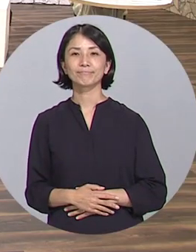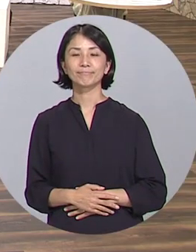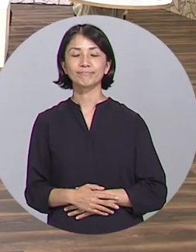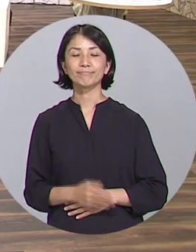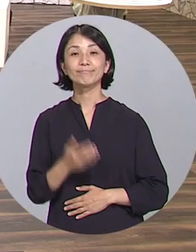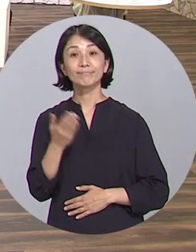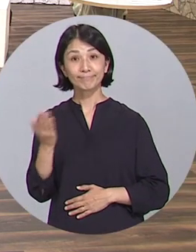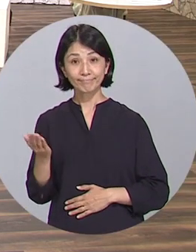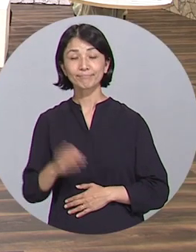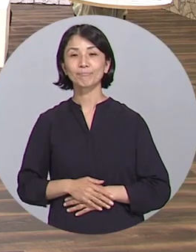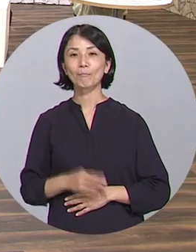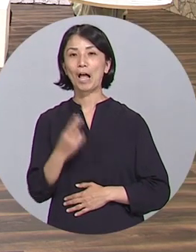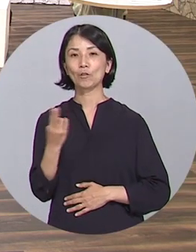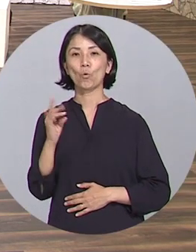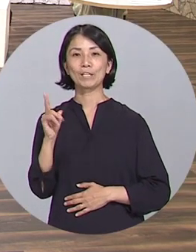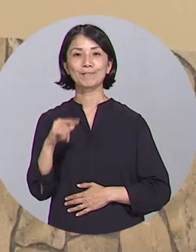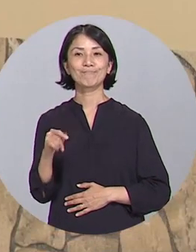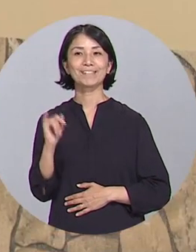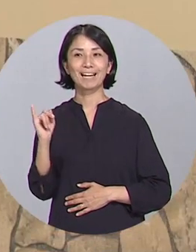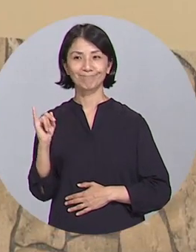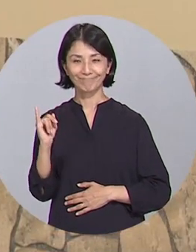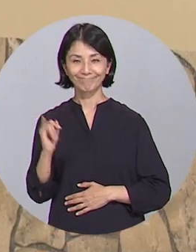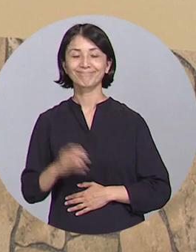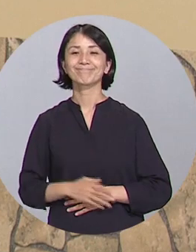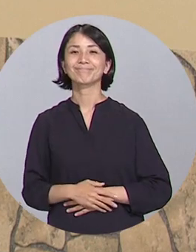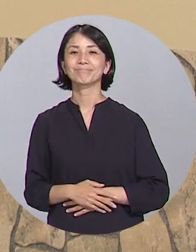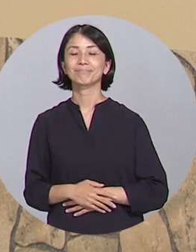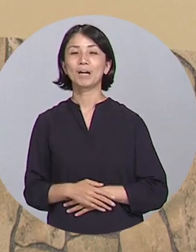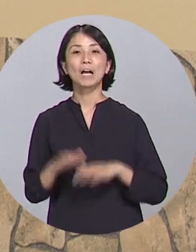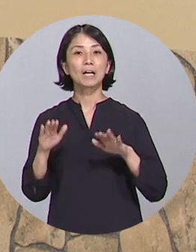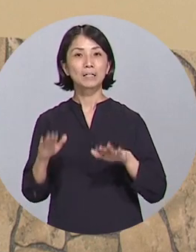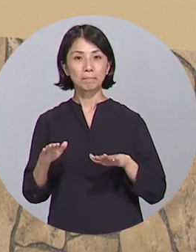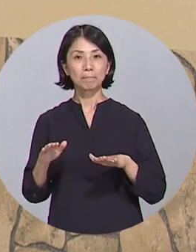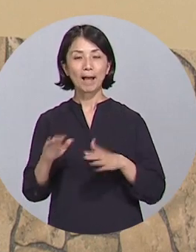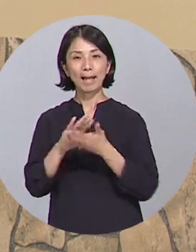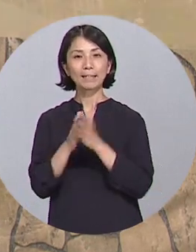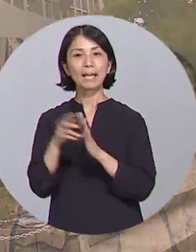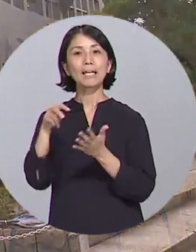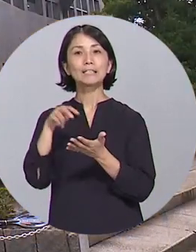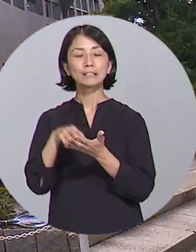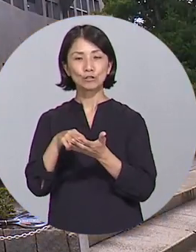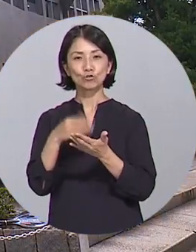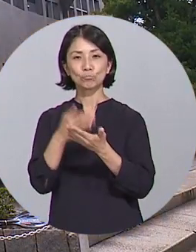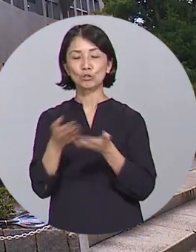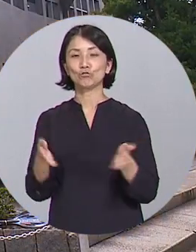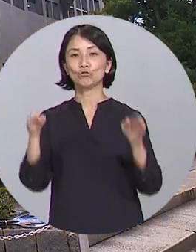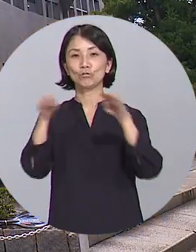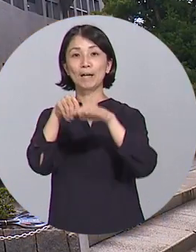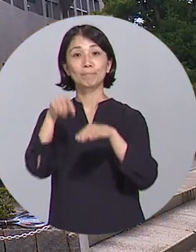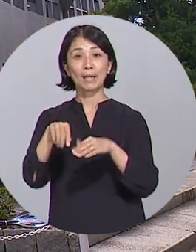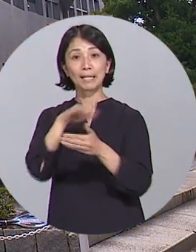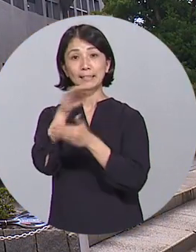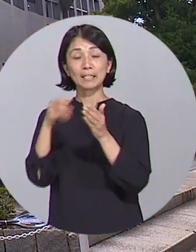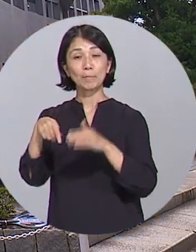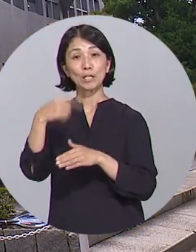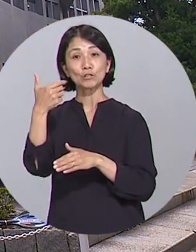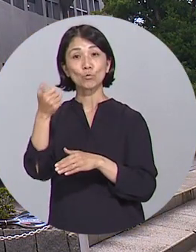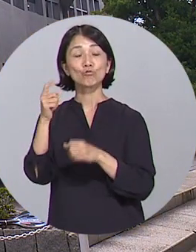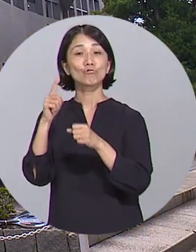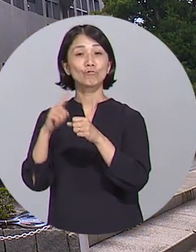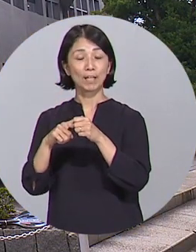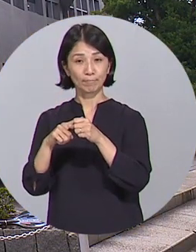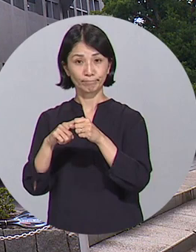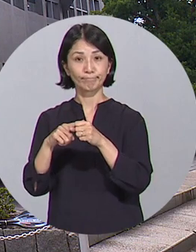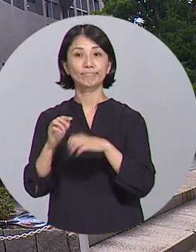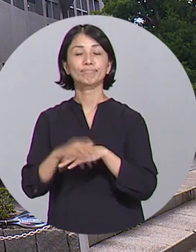さあ、続いてのコーナーはドキンちゃん。 はい、現在県立近代美術館では埼玉150周年記念